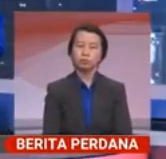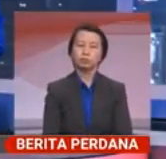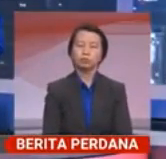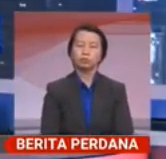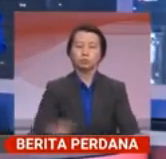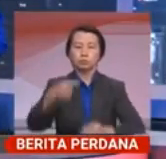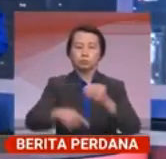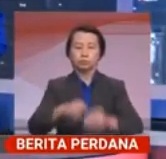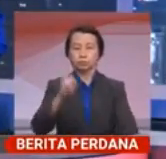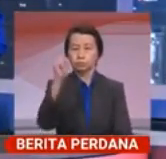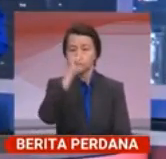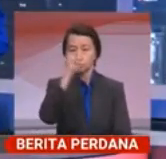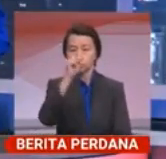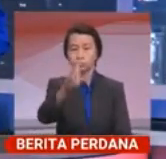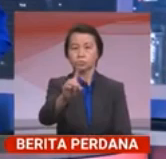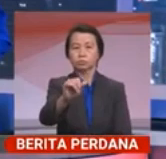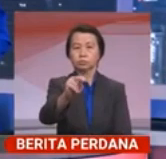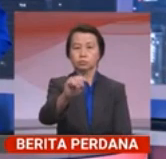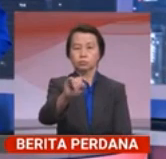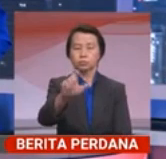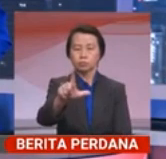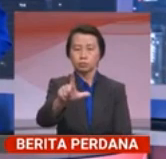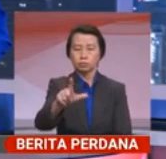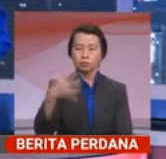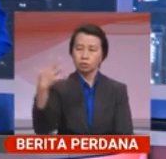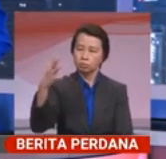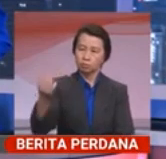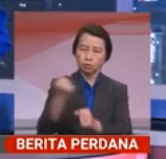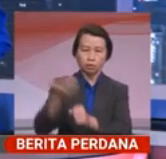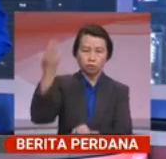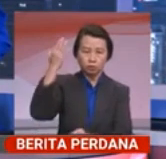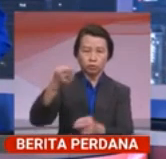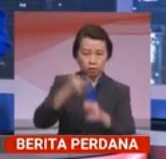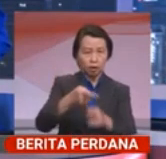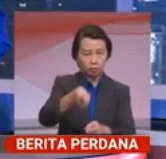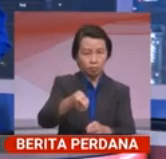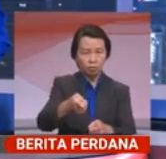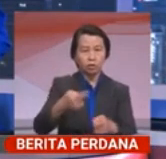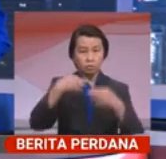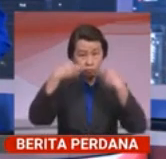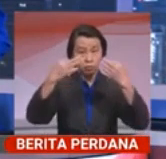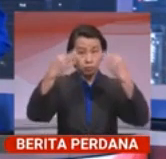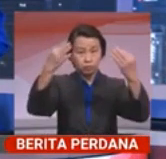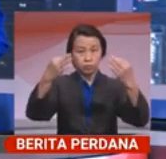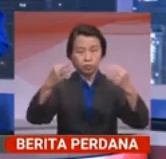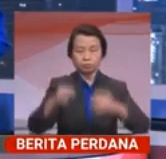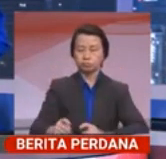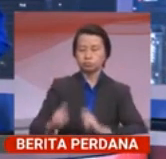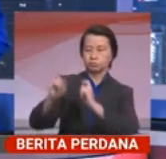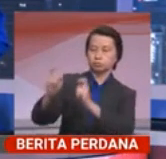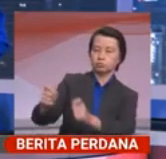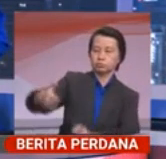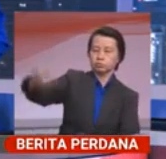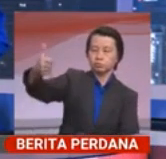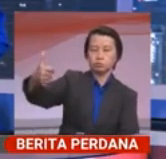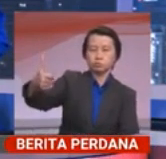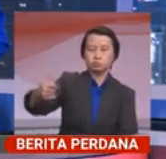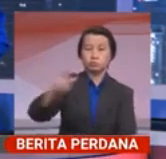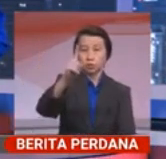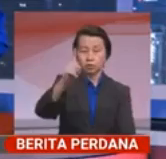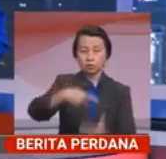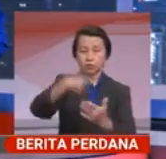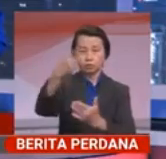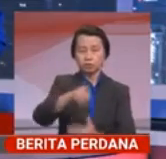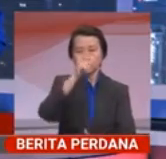pula mengenai penyanyi Daniel Lee. 15 tahun dahulu, namanya pernah dijulang ketika dinobatkan sebagai juara sebuah